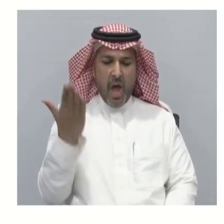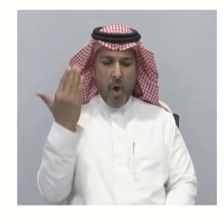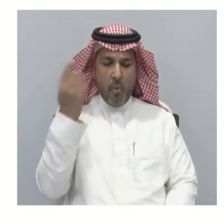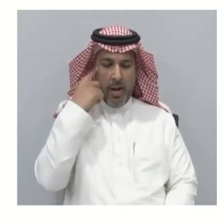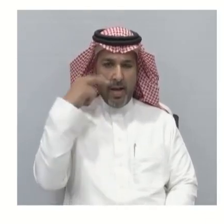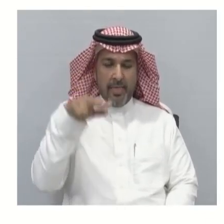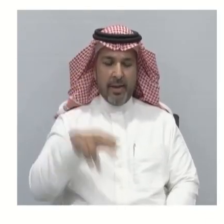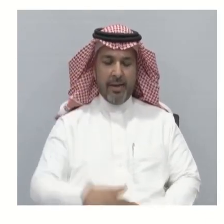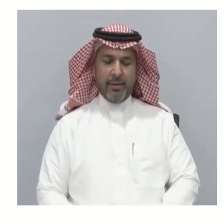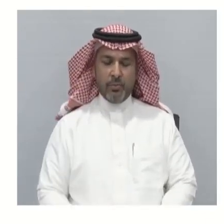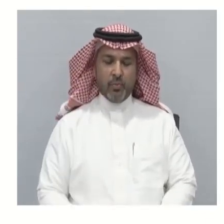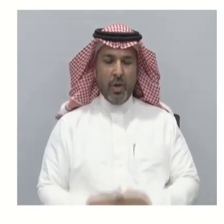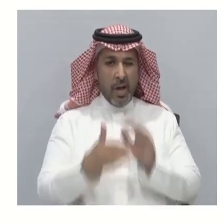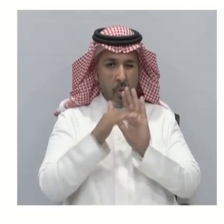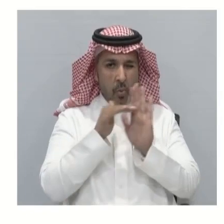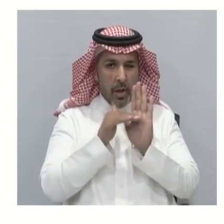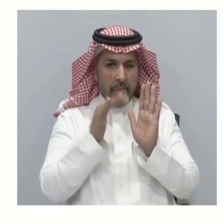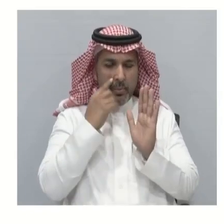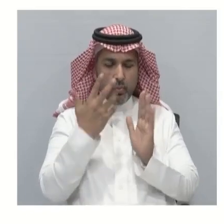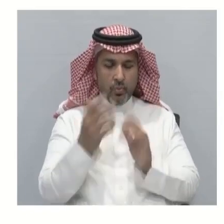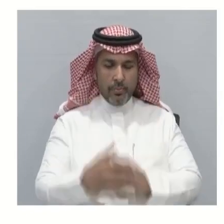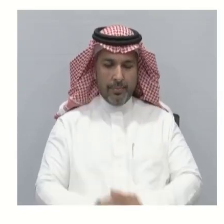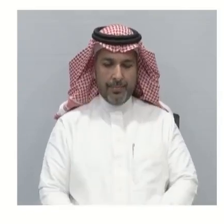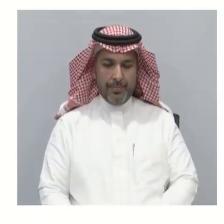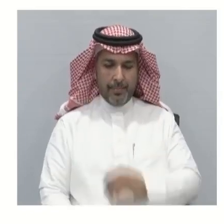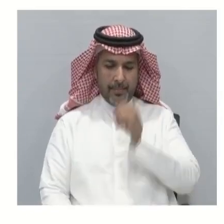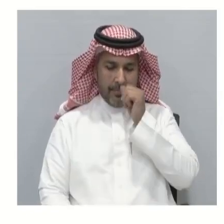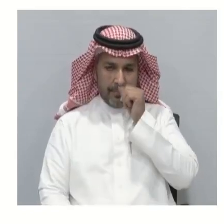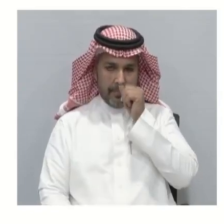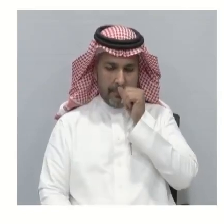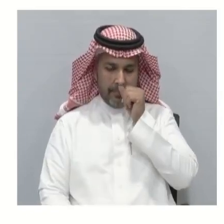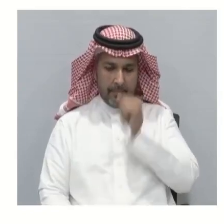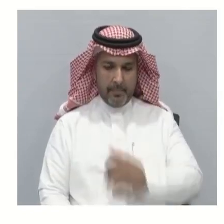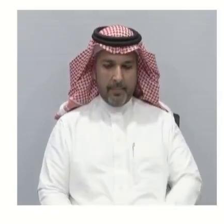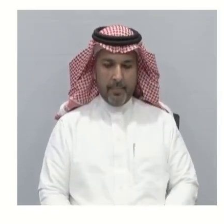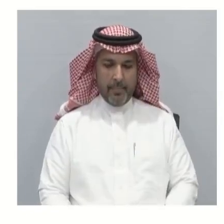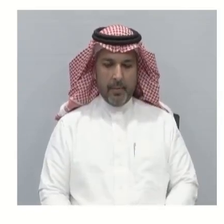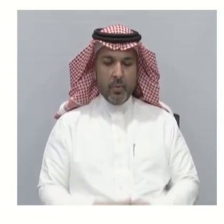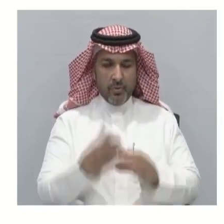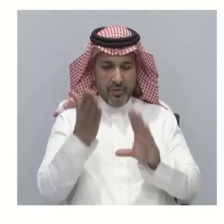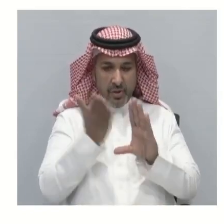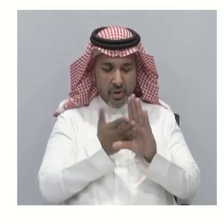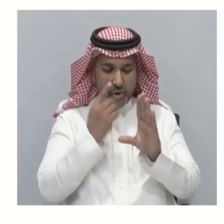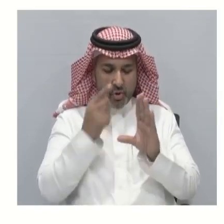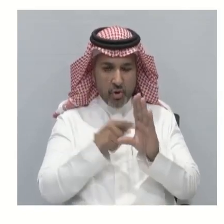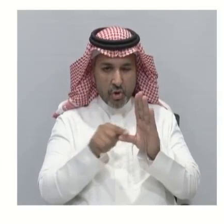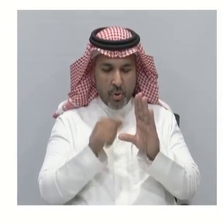الخصائص المتباينات وطبقنا عليها وعلى قياسات زوايا المثلث هذه المتباينات